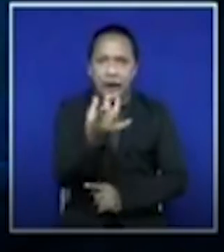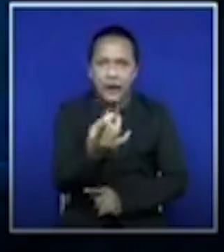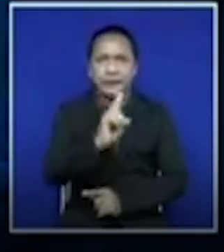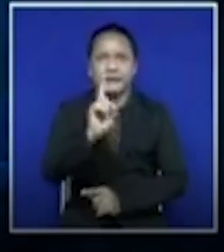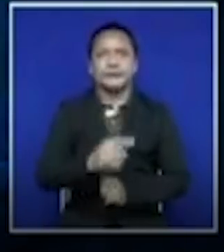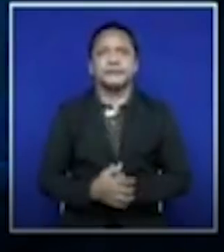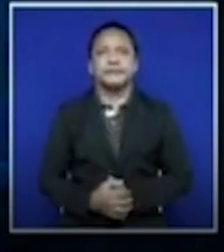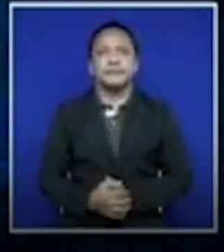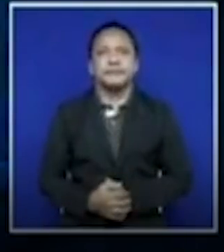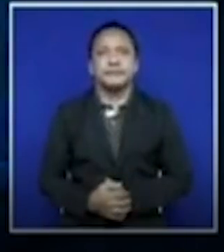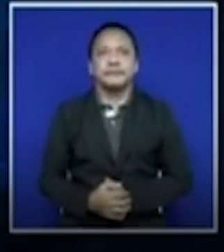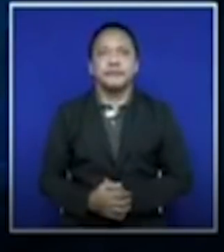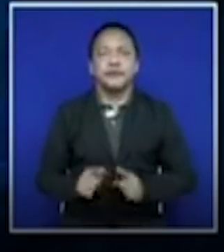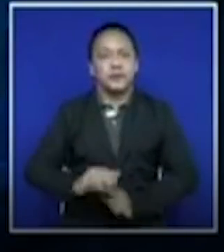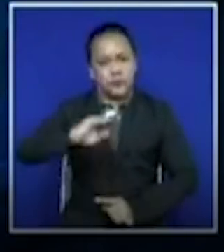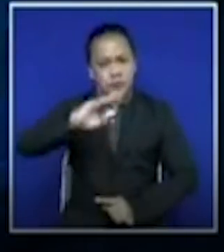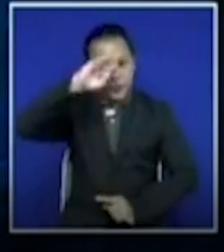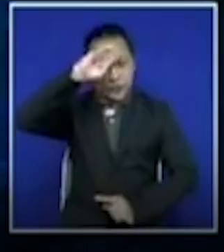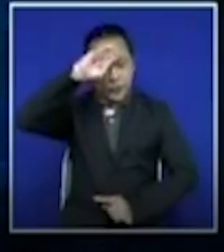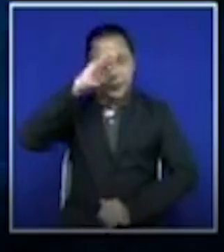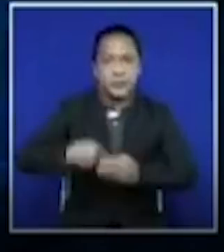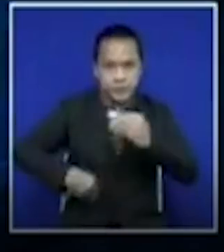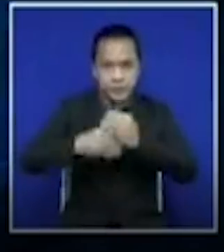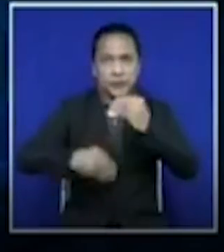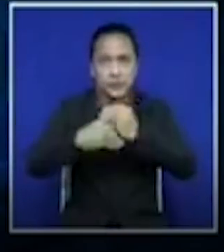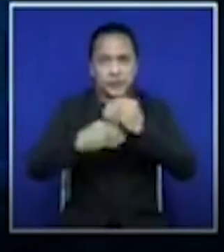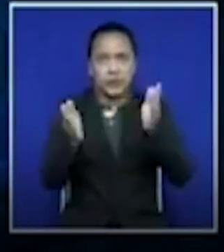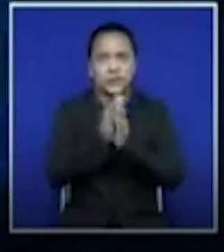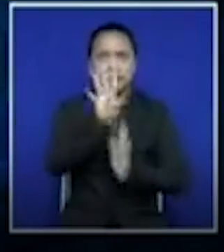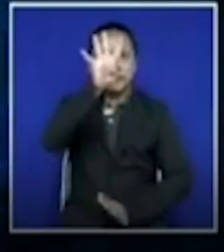นะครับทำให้ผู้ป่วยยืนยันสะสมวันนี้อยู่ที่